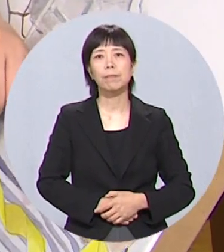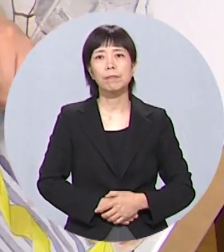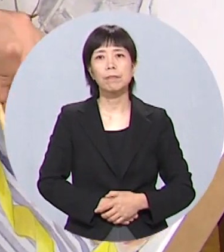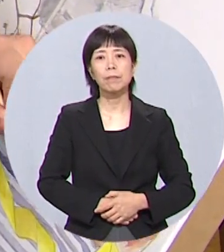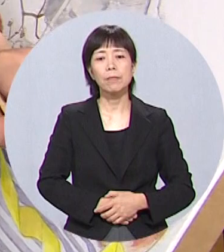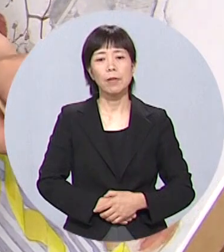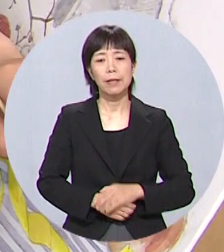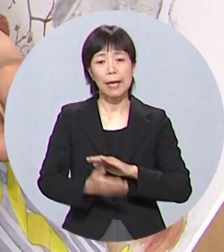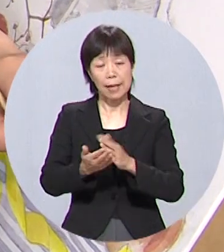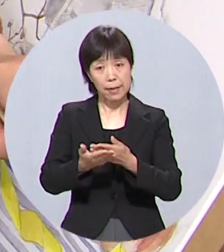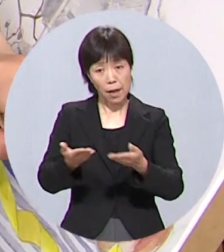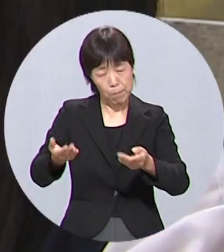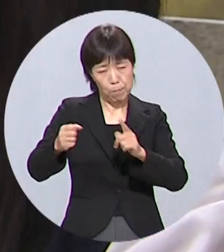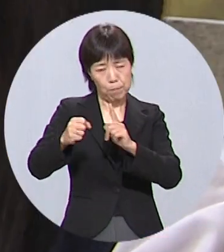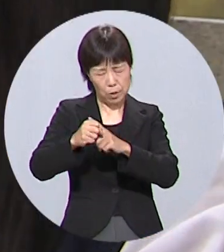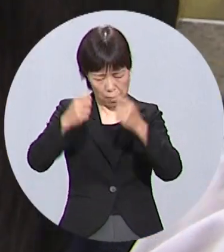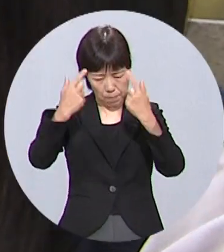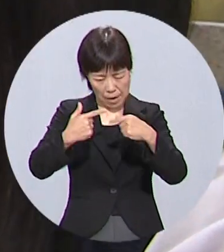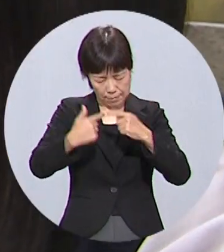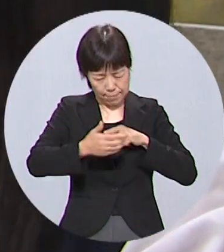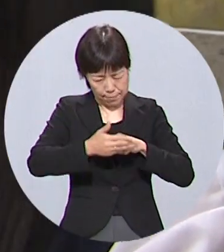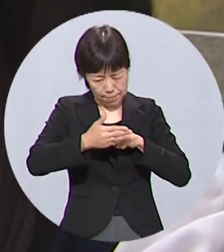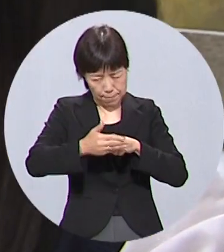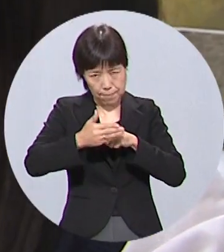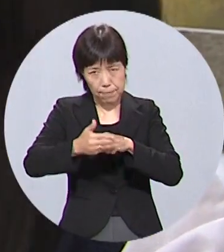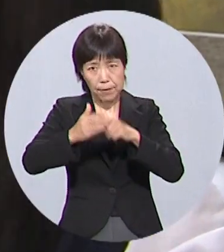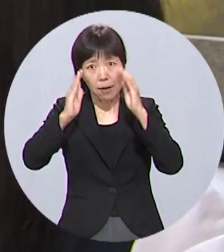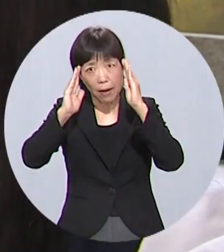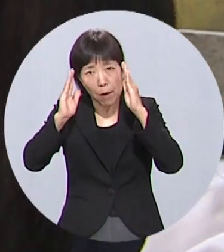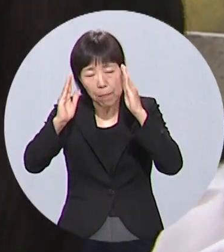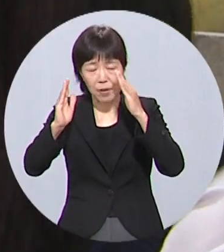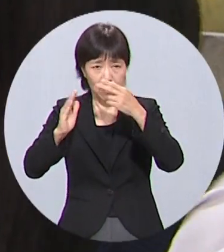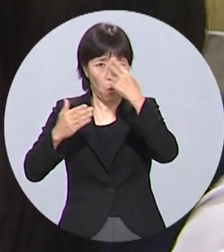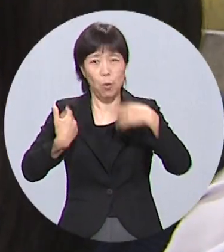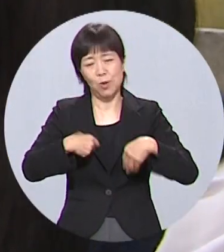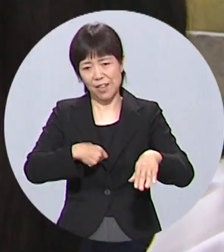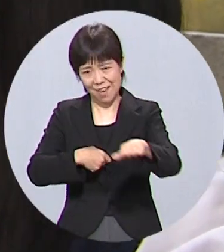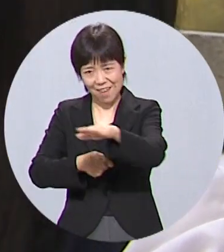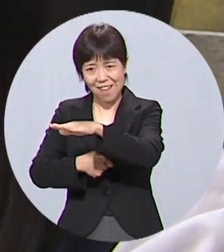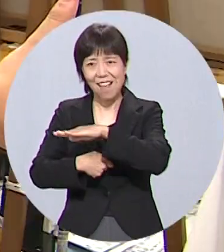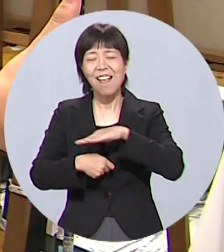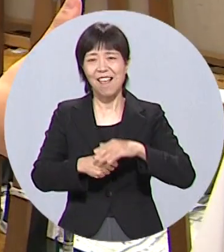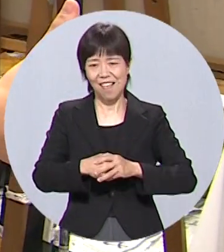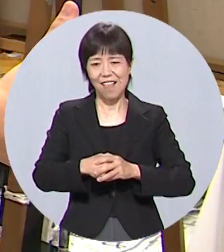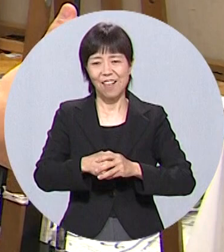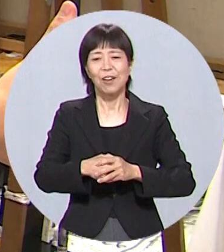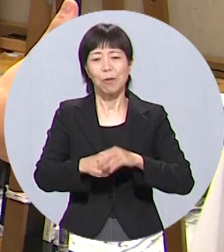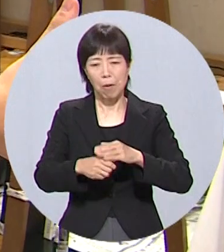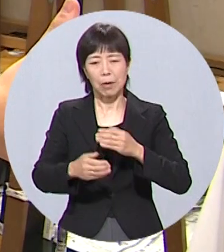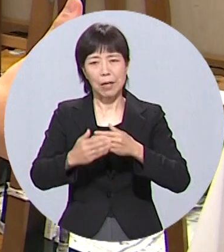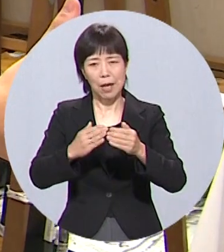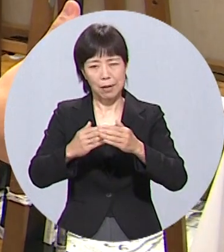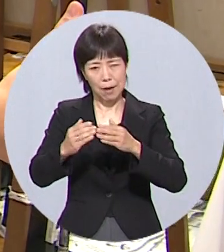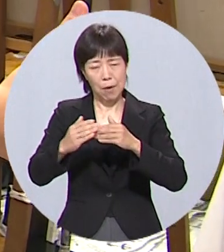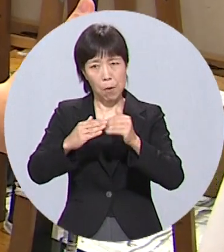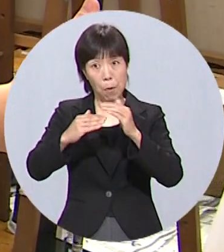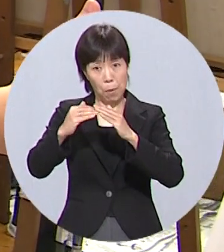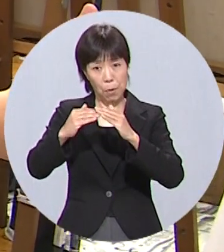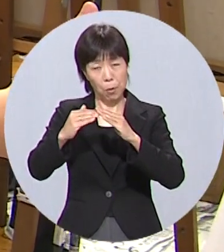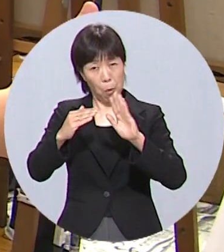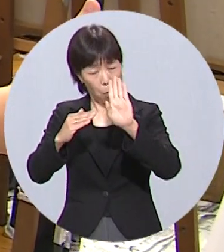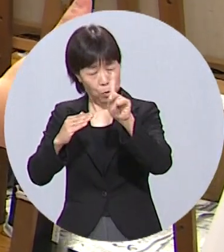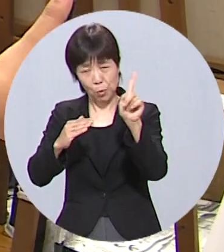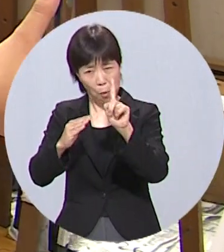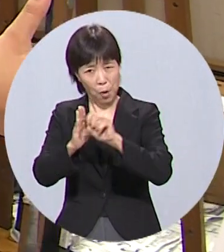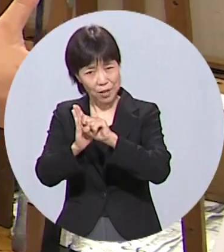県展に向けて日々作品作りに励んできた高校生たち、ここで得た貴重な経験は彼らの今